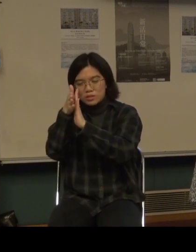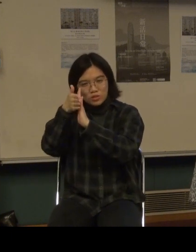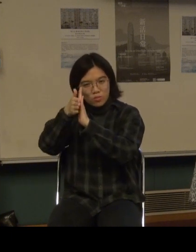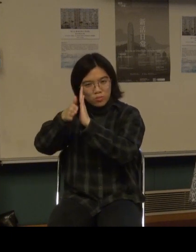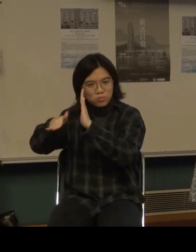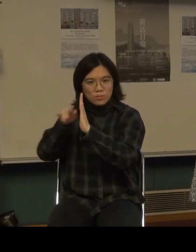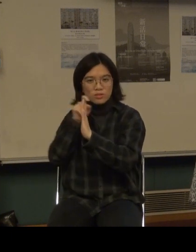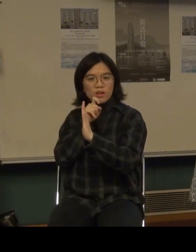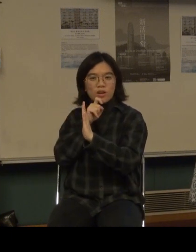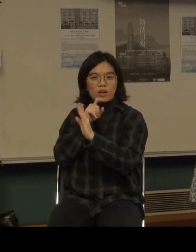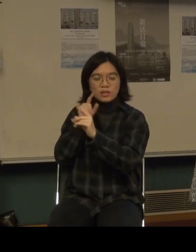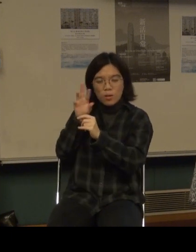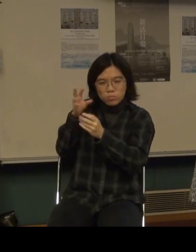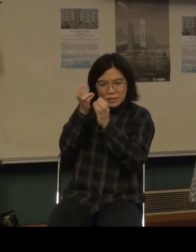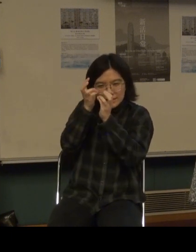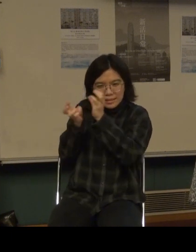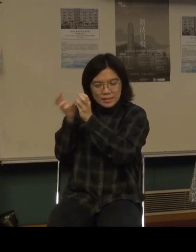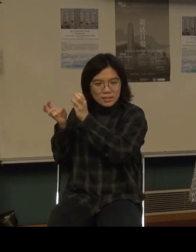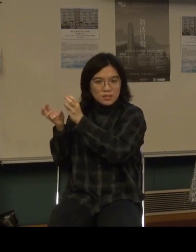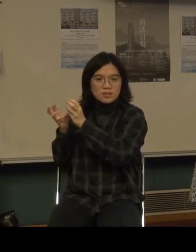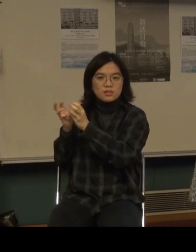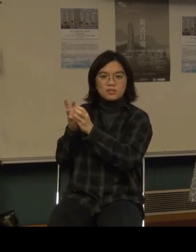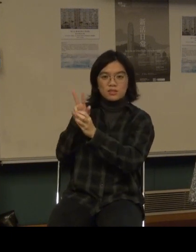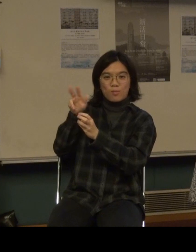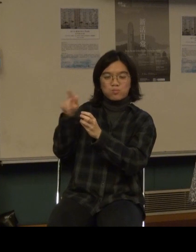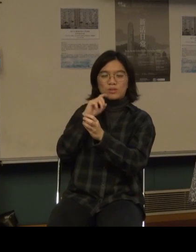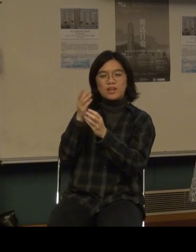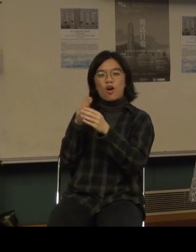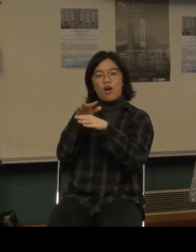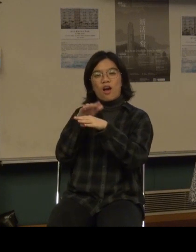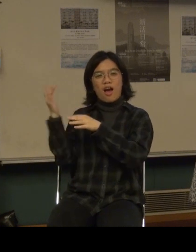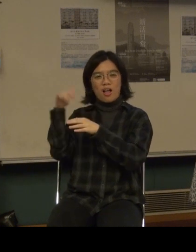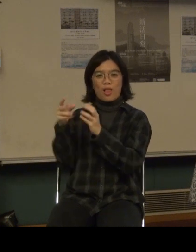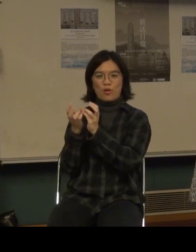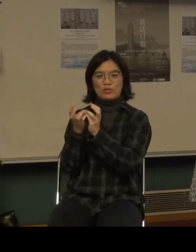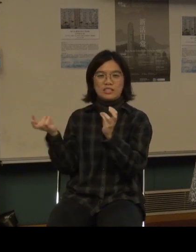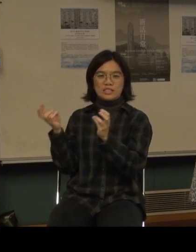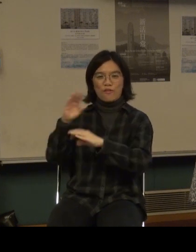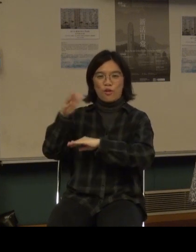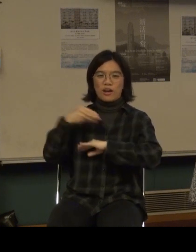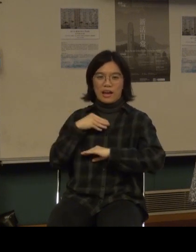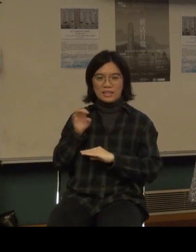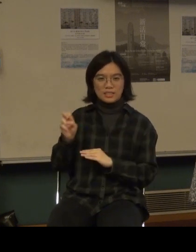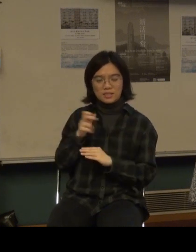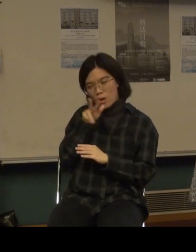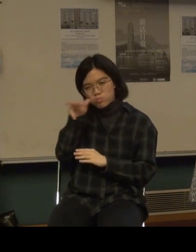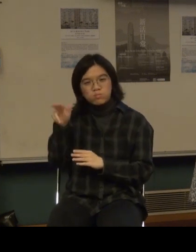好多局部細嘅位置咧，去體現咗呢啲咁樣嘅流線型嘅風格嘅。